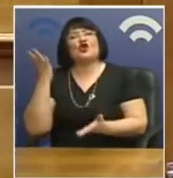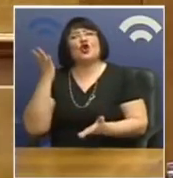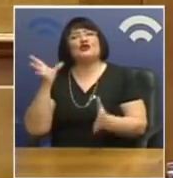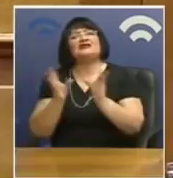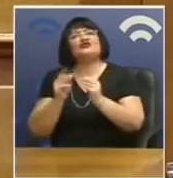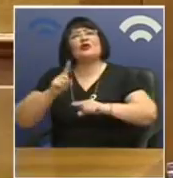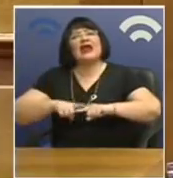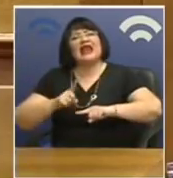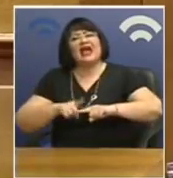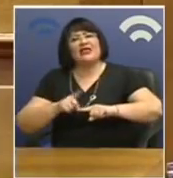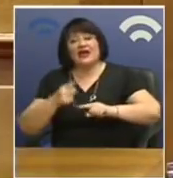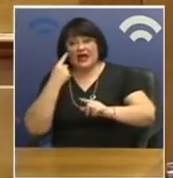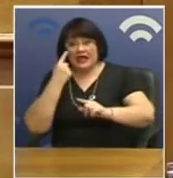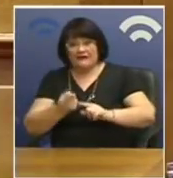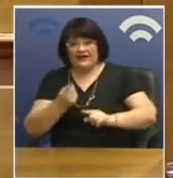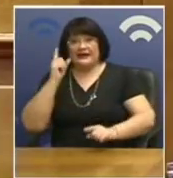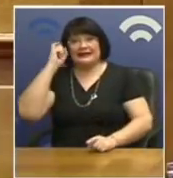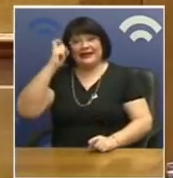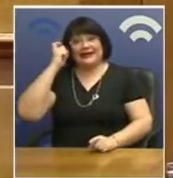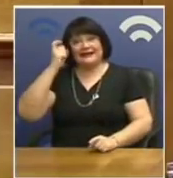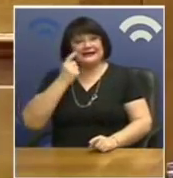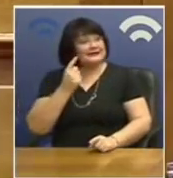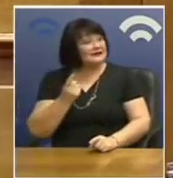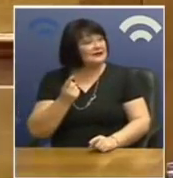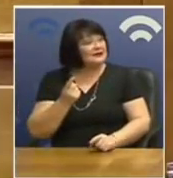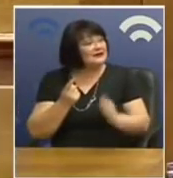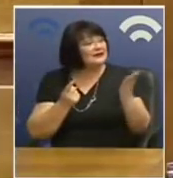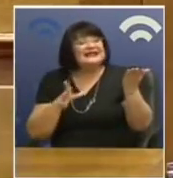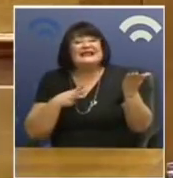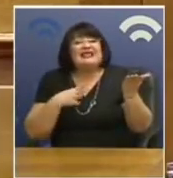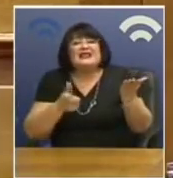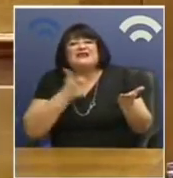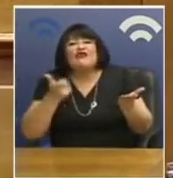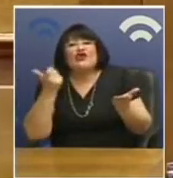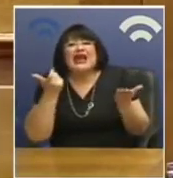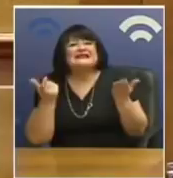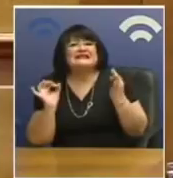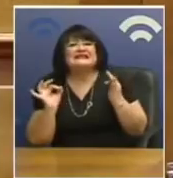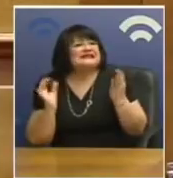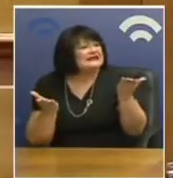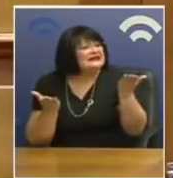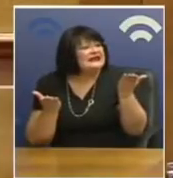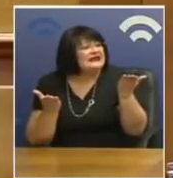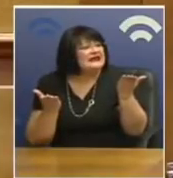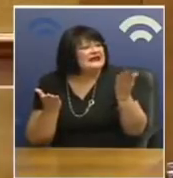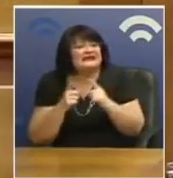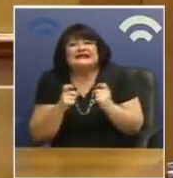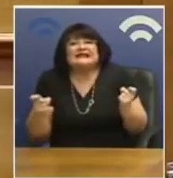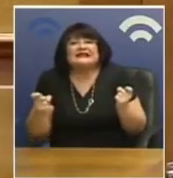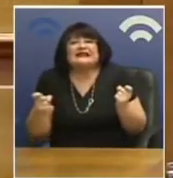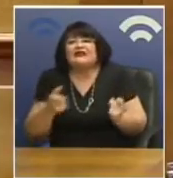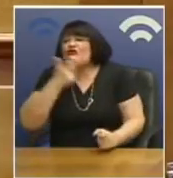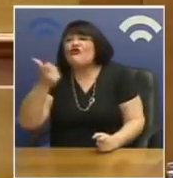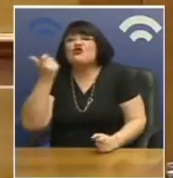και αποτυπώνει... Τι ακριβώς θέλετε? Τι ακριβώς θέλετε? Παρακαλώ, παρακαλώ.